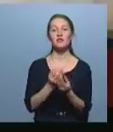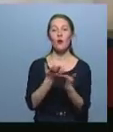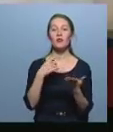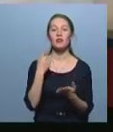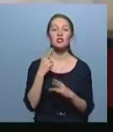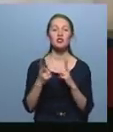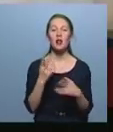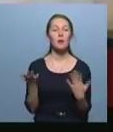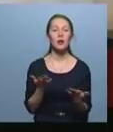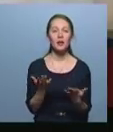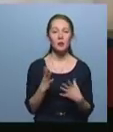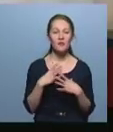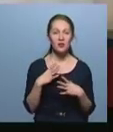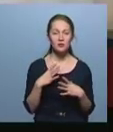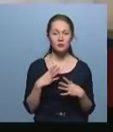жалуются? На